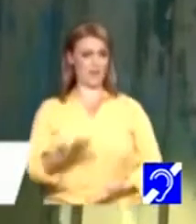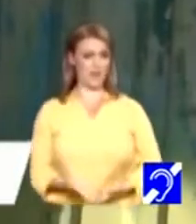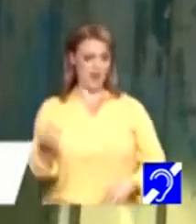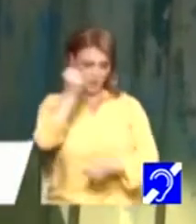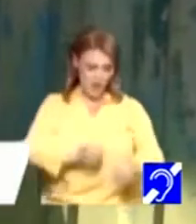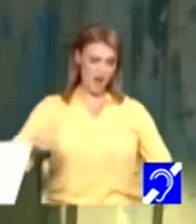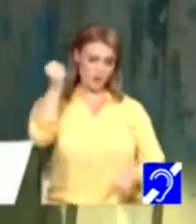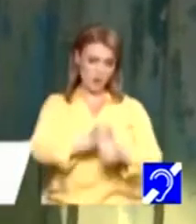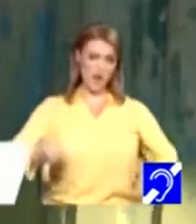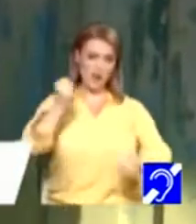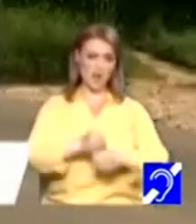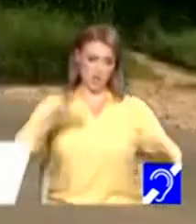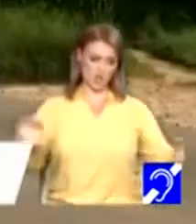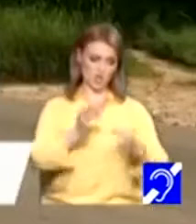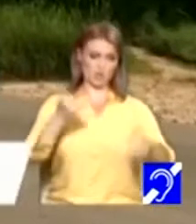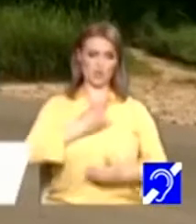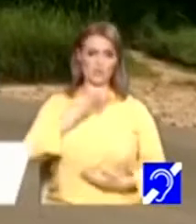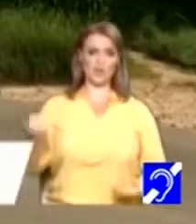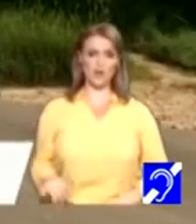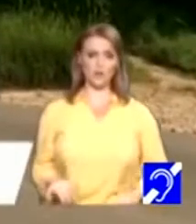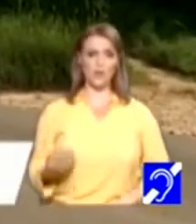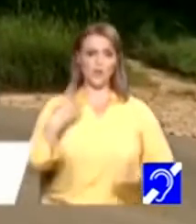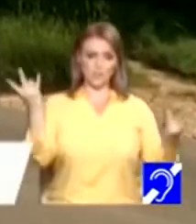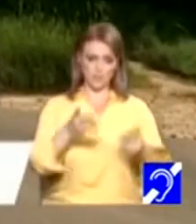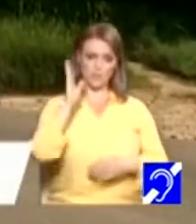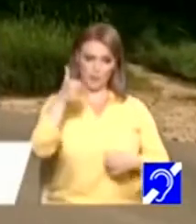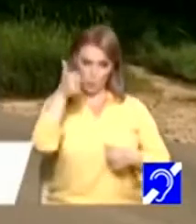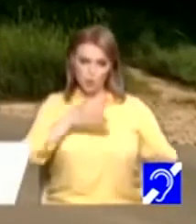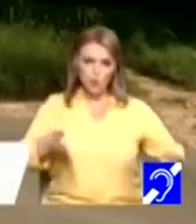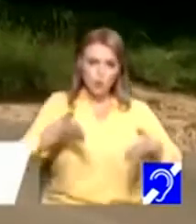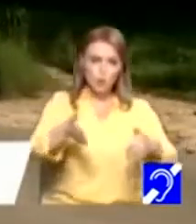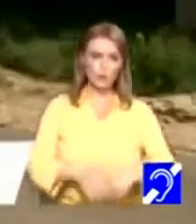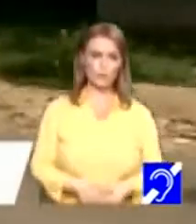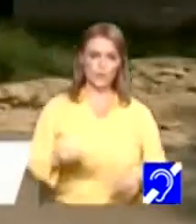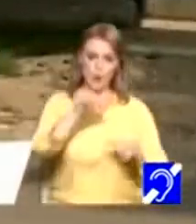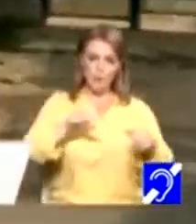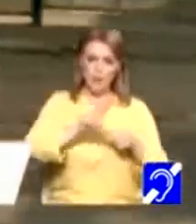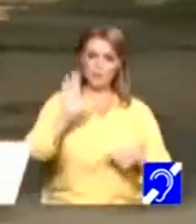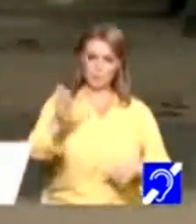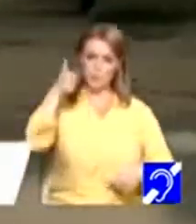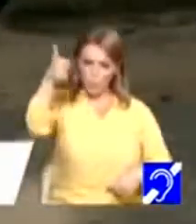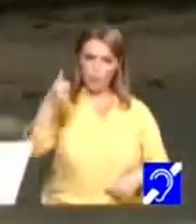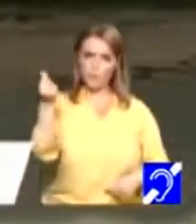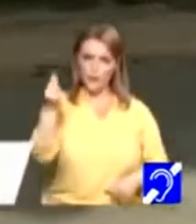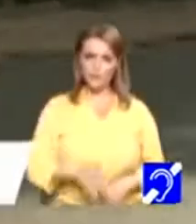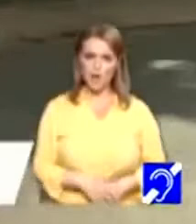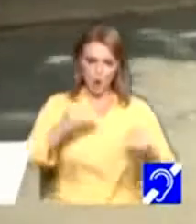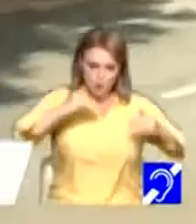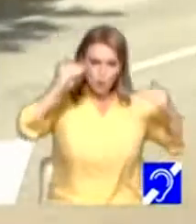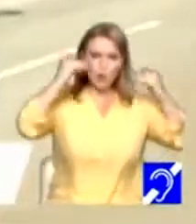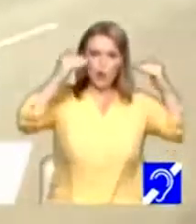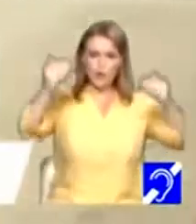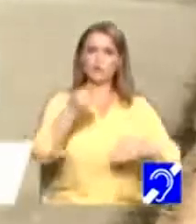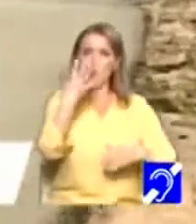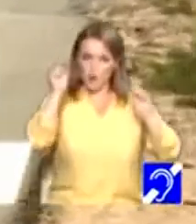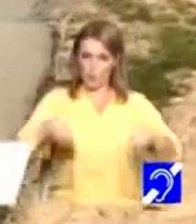tot. Nimic n-avem. Și bă drumuri bune, normale, și bă benzina, prețul bun, dar nu s-au ridicat